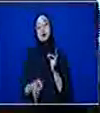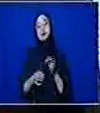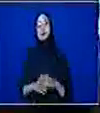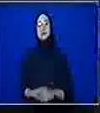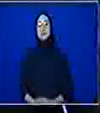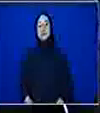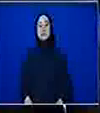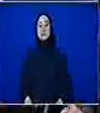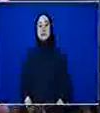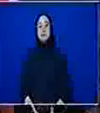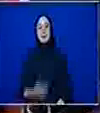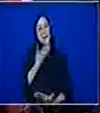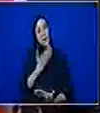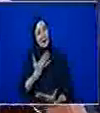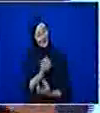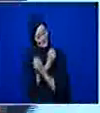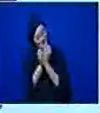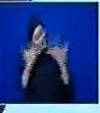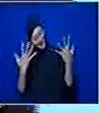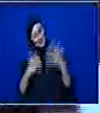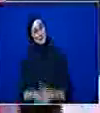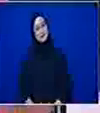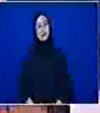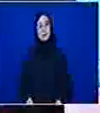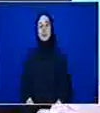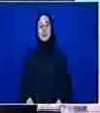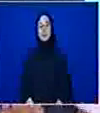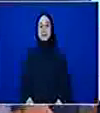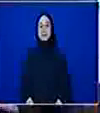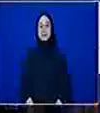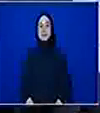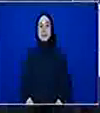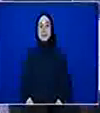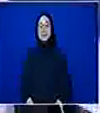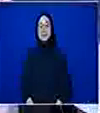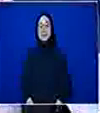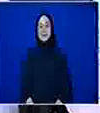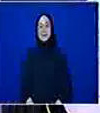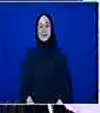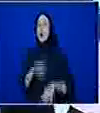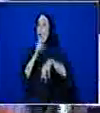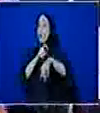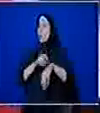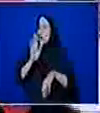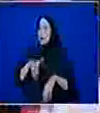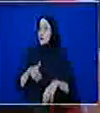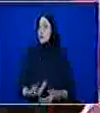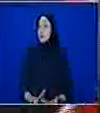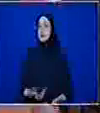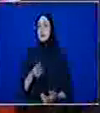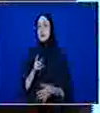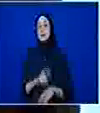Terima kasih, cukup jelas, Pak. Bapak, cukup segitu saja. Masih ada waktu, masih ada Pak. Waktu, Pak. Masih ada